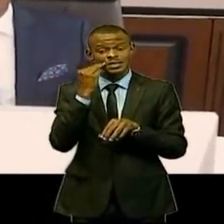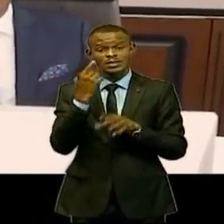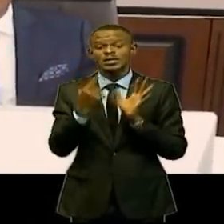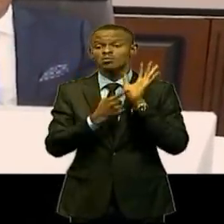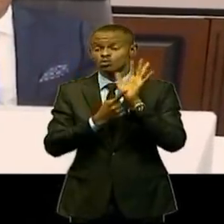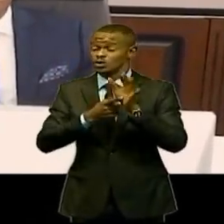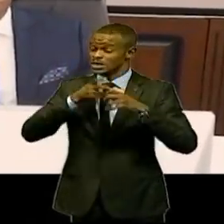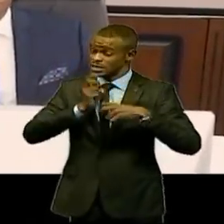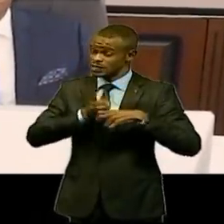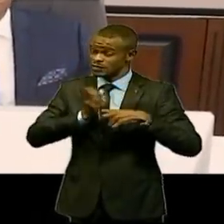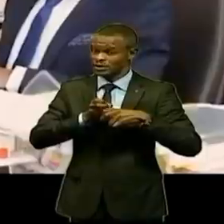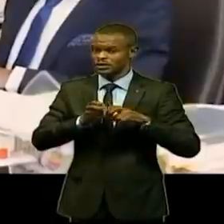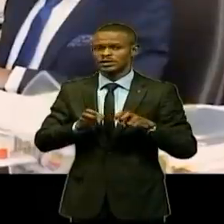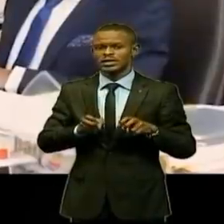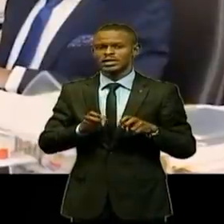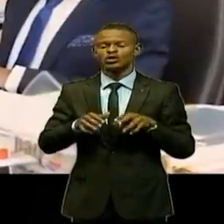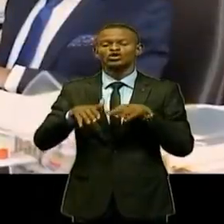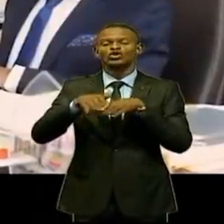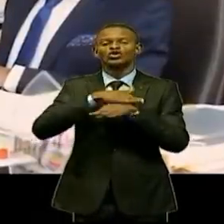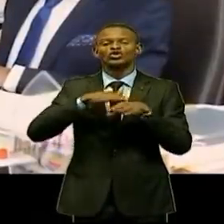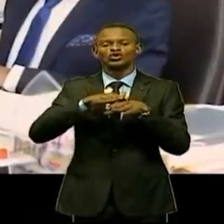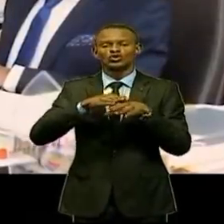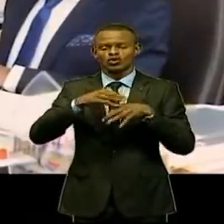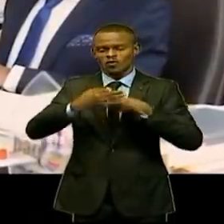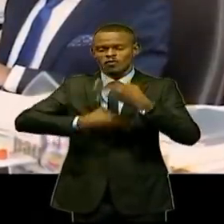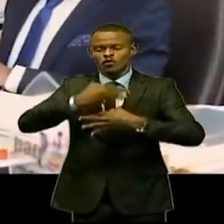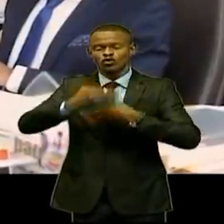sous-traitance dans le secteur privé.